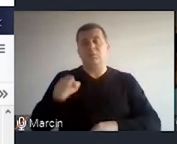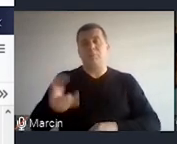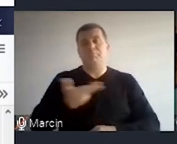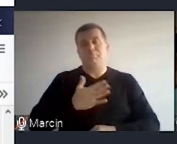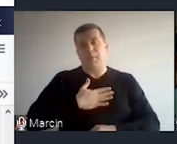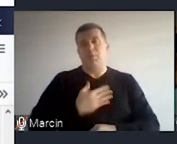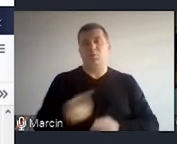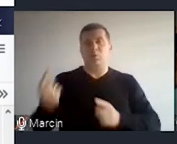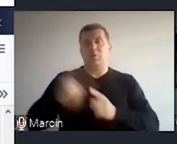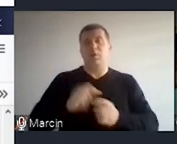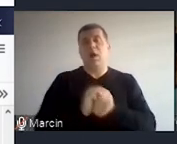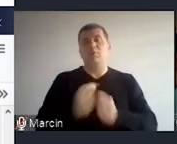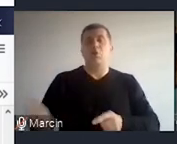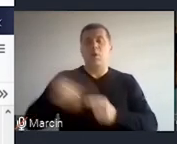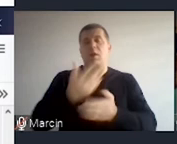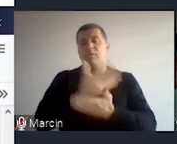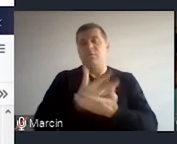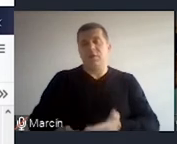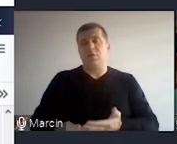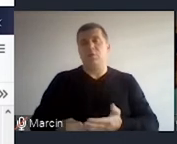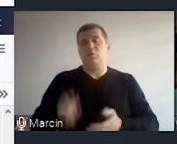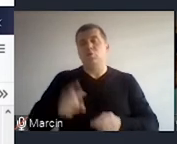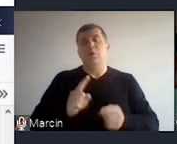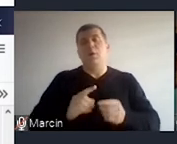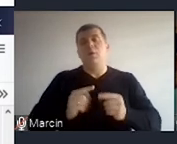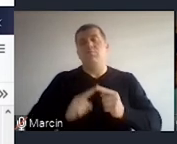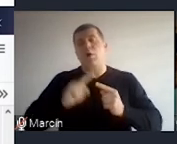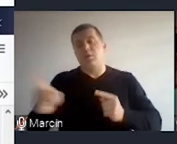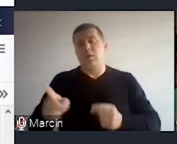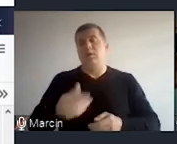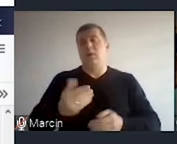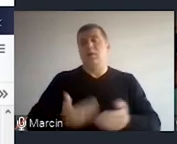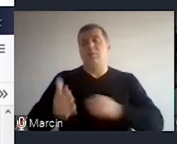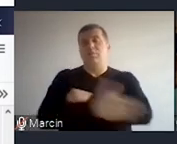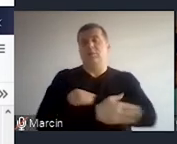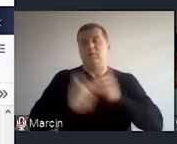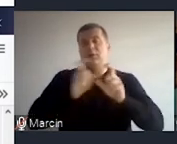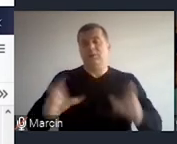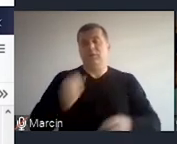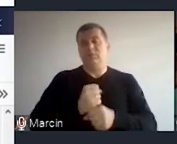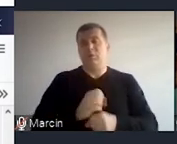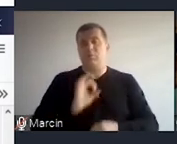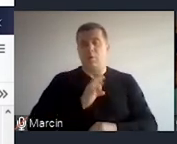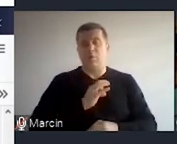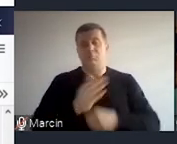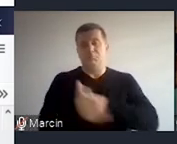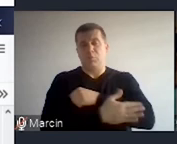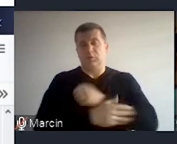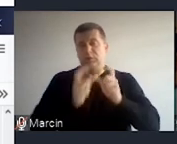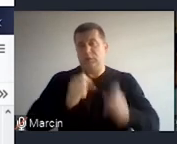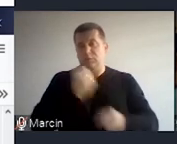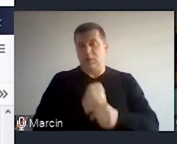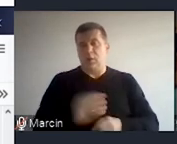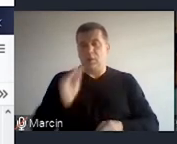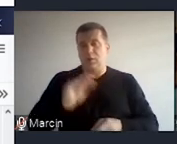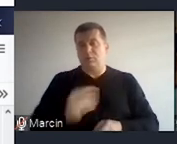albo dodatkowe wynagrodzenie za pracę w ponadpodstawowym czasie pracy, czyli do mojego podstawowego wymiaru czasu pracy